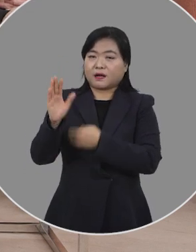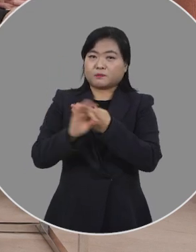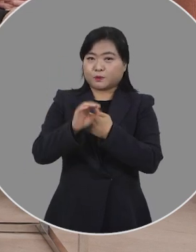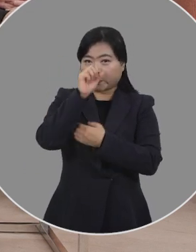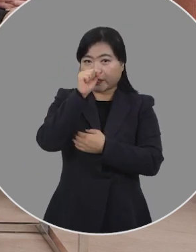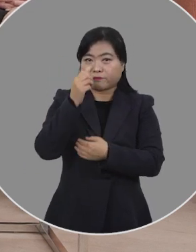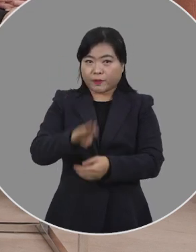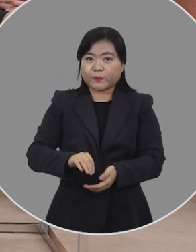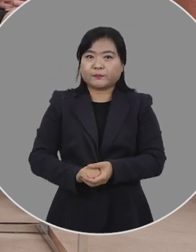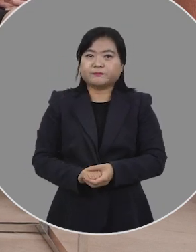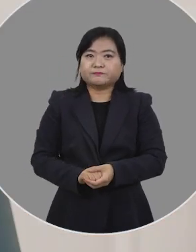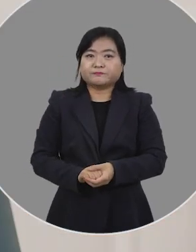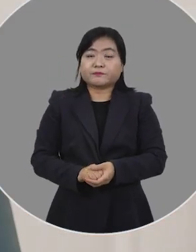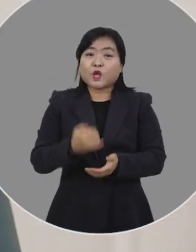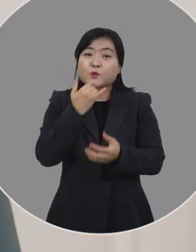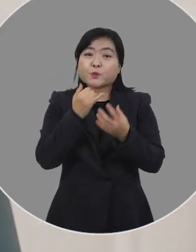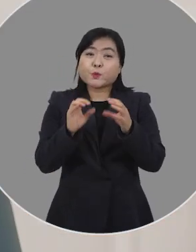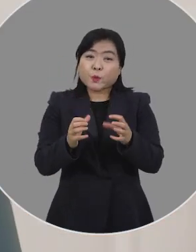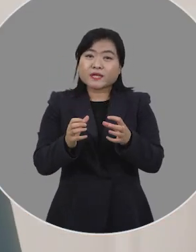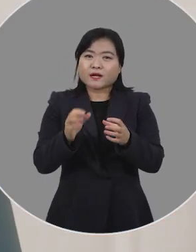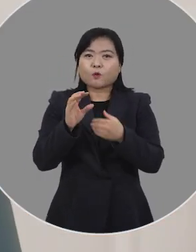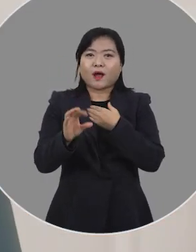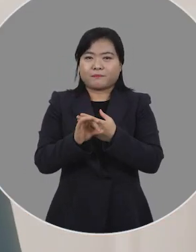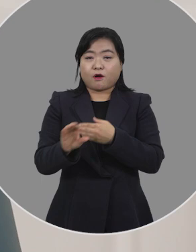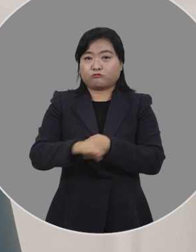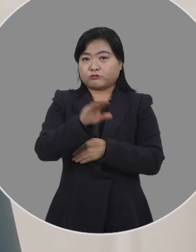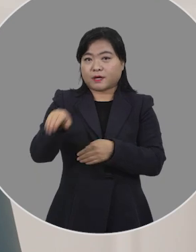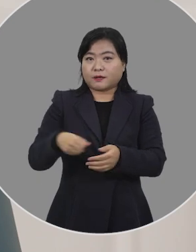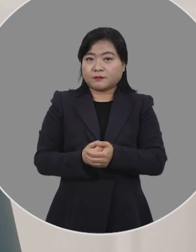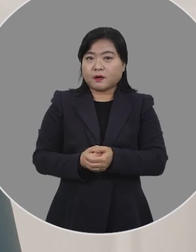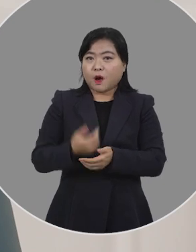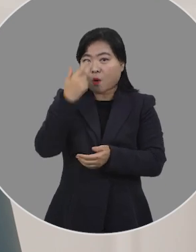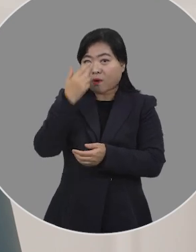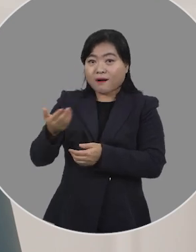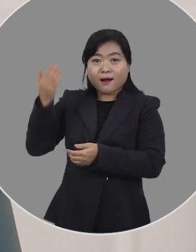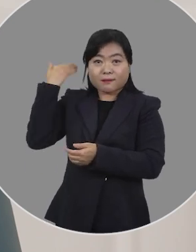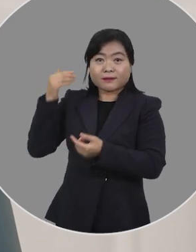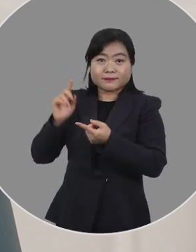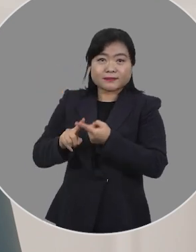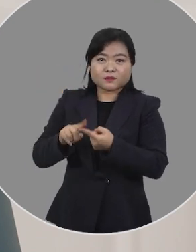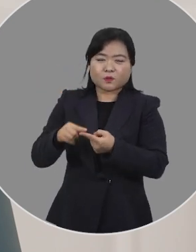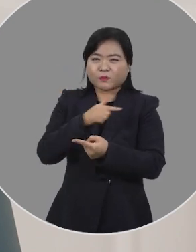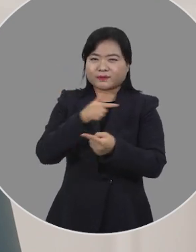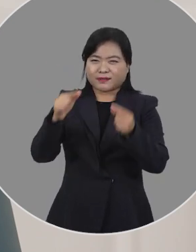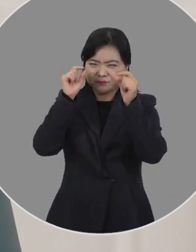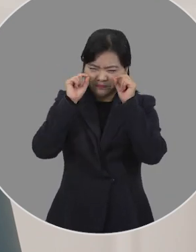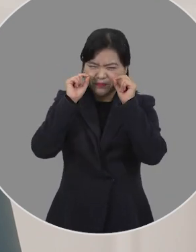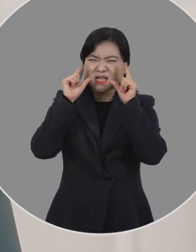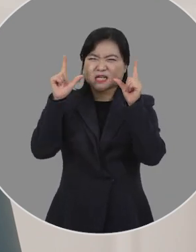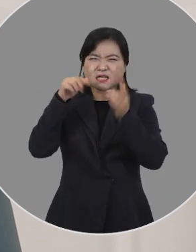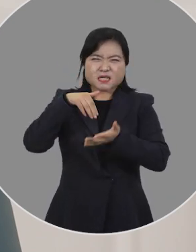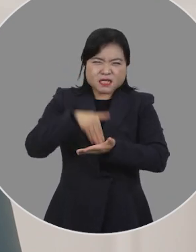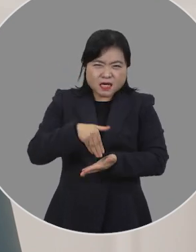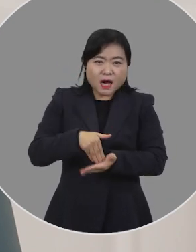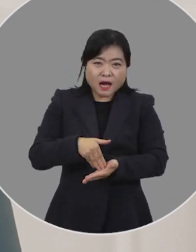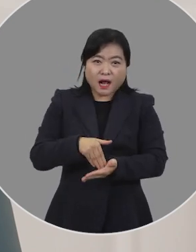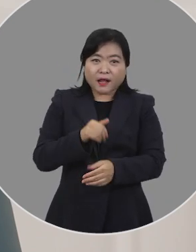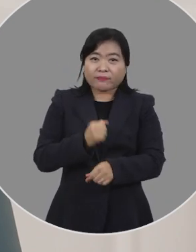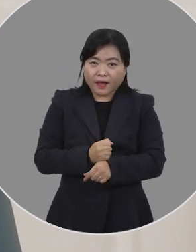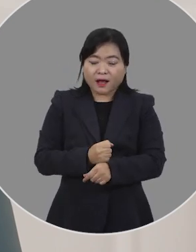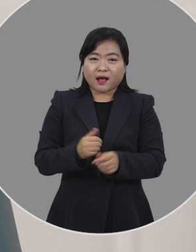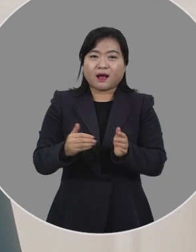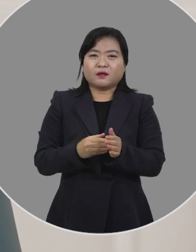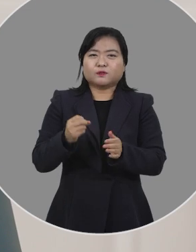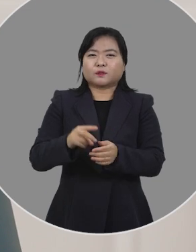네. 하면 좋겠는데 그 독일 하면 우리가 뭐 과거에 대해서 굉장히 성찰했다.